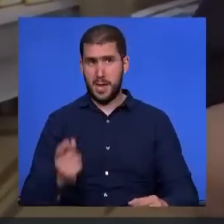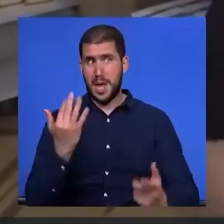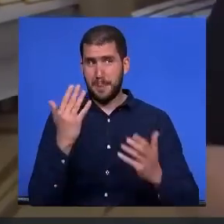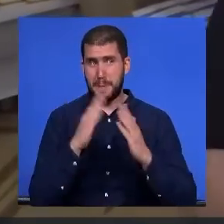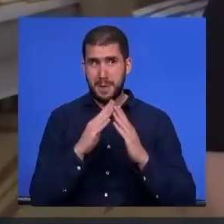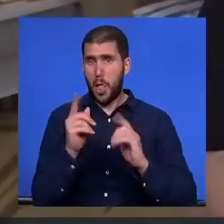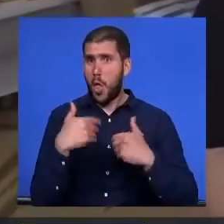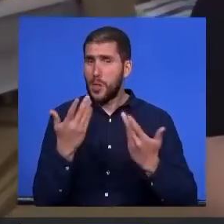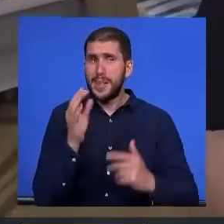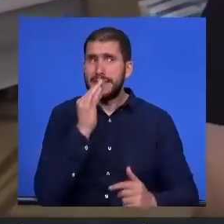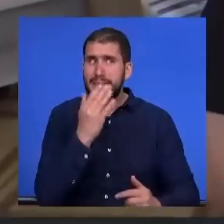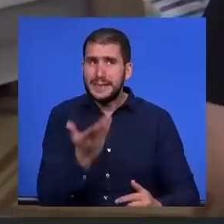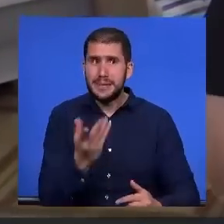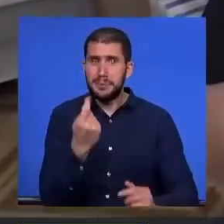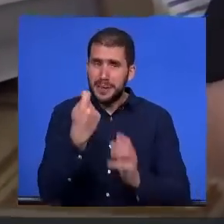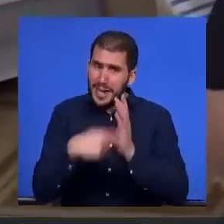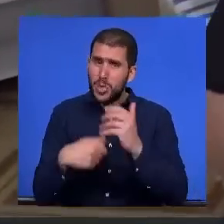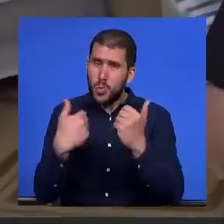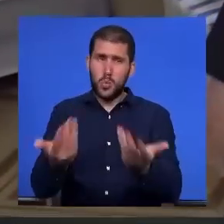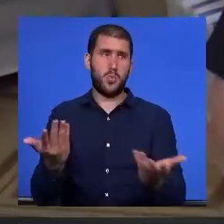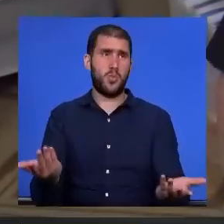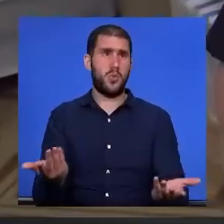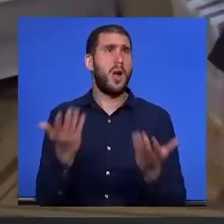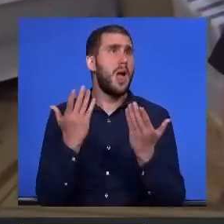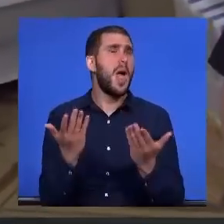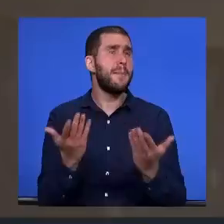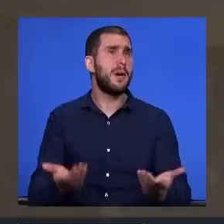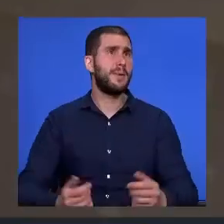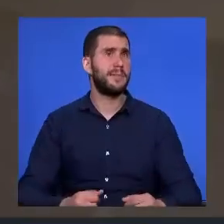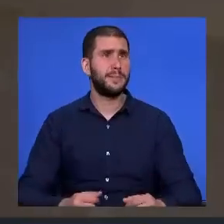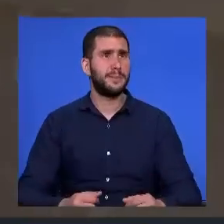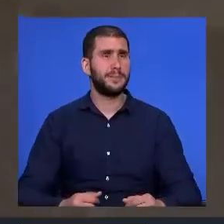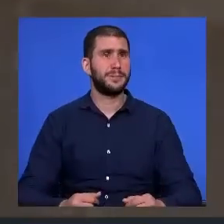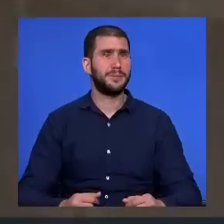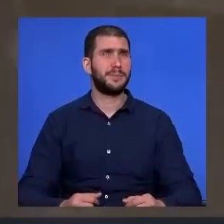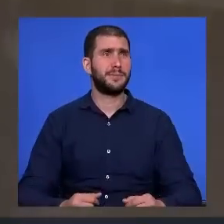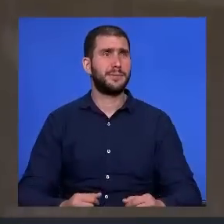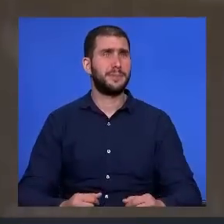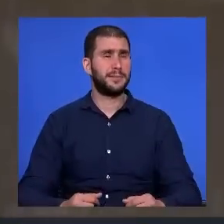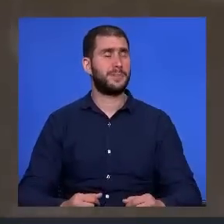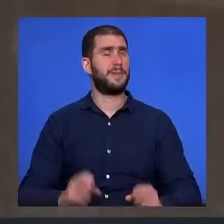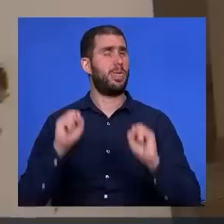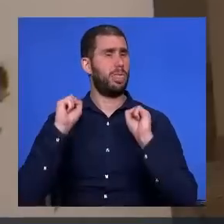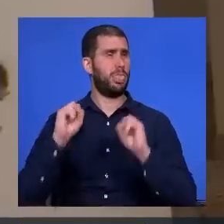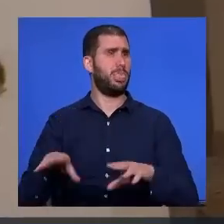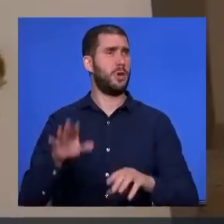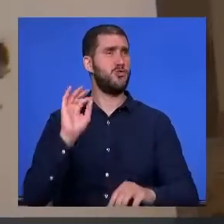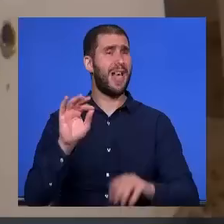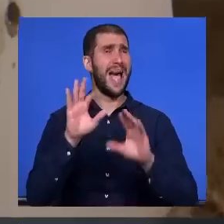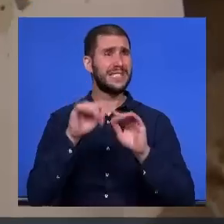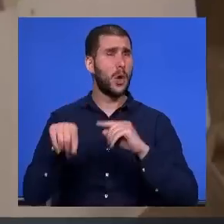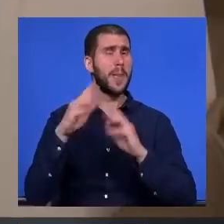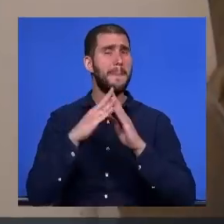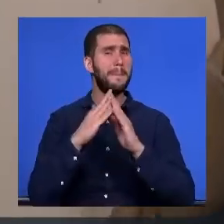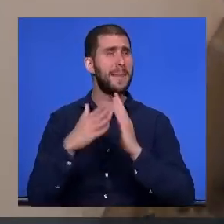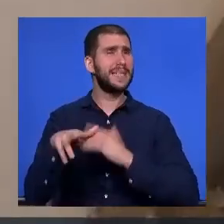למה לא נתת לצעירים, אם יקנו את זה, למה? ההזנחה הפושעת של עשרות בתי דיור